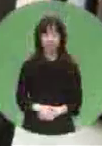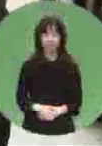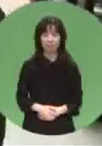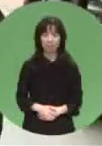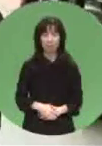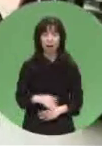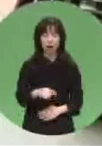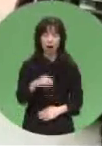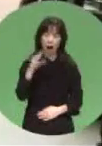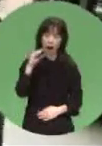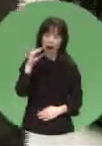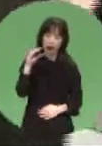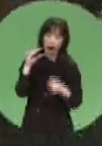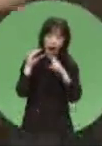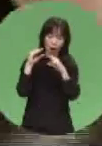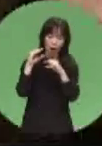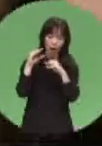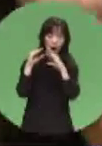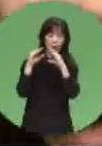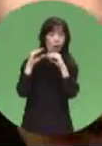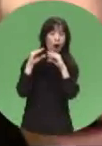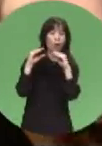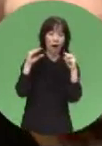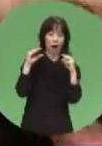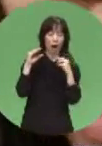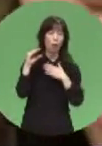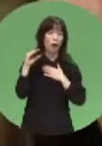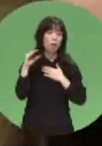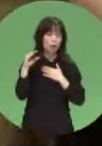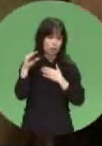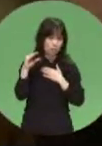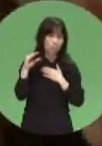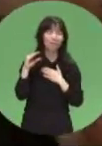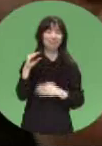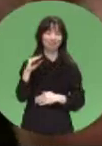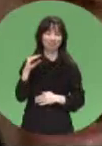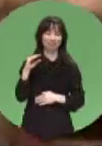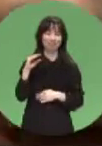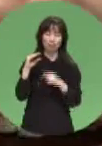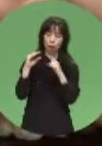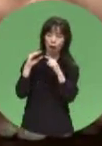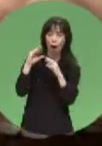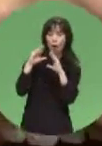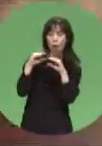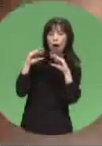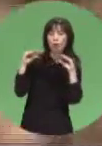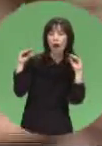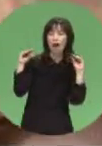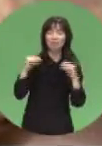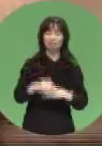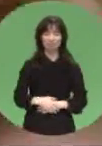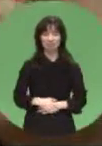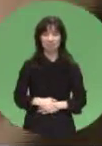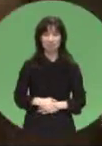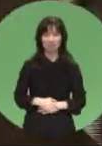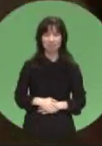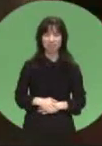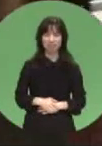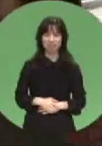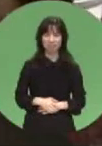ょう。触ってもふわふわしてる、わかります？このふわふわ感、ほらほらほら、できます。